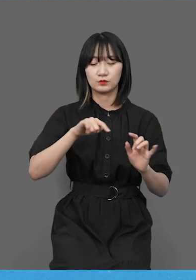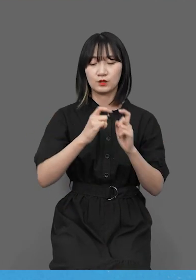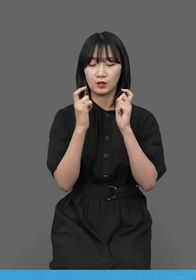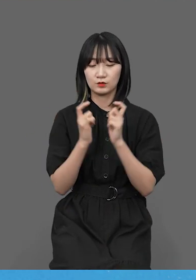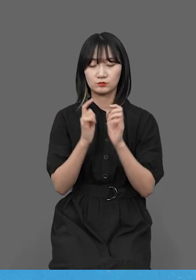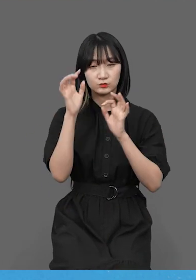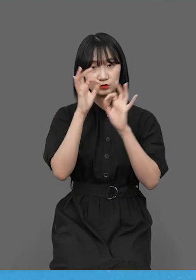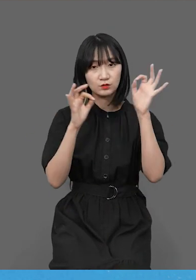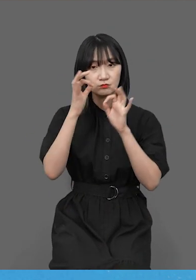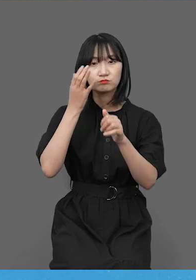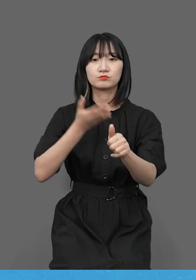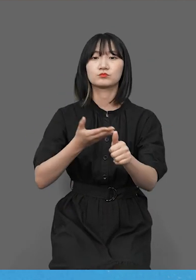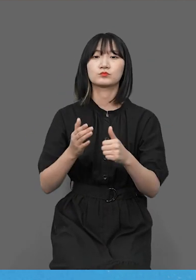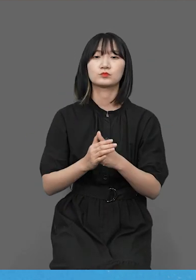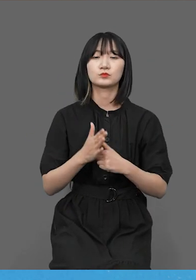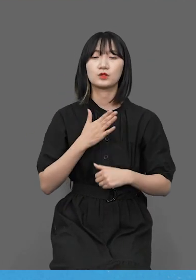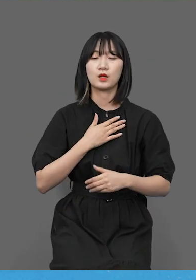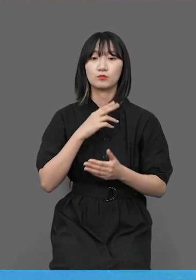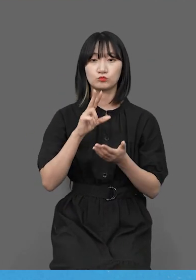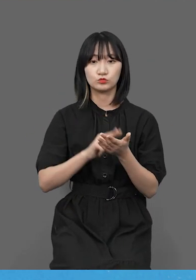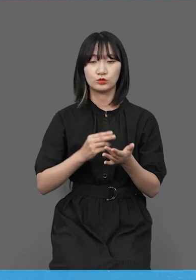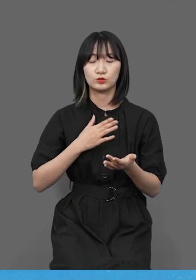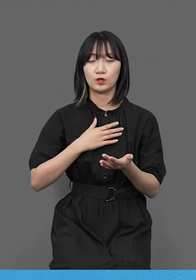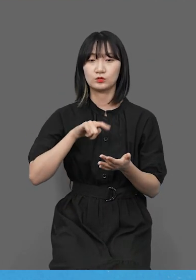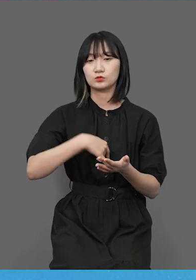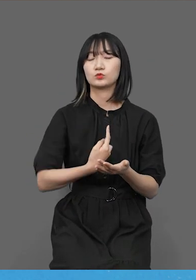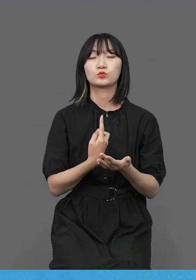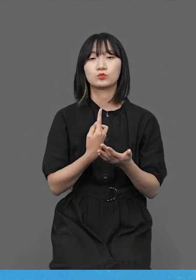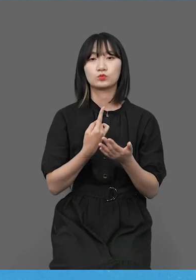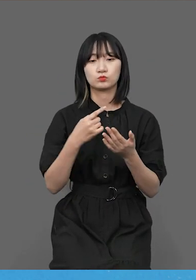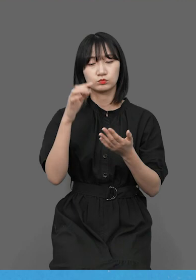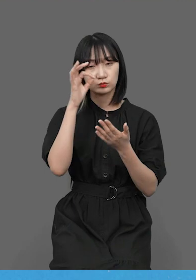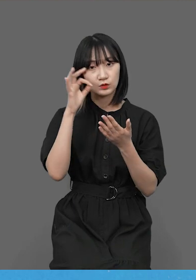겁니다. 저의 문제는 제가 찾는 것이죠.